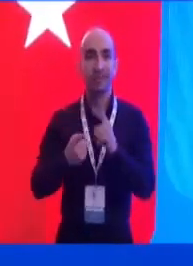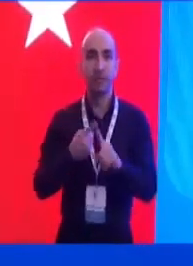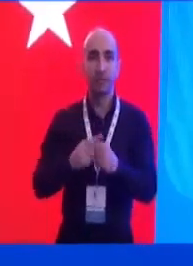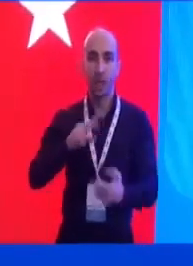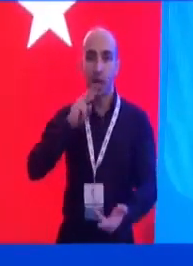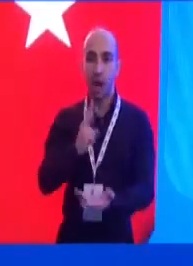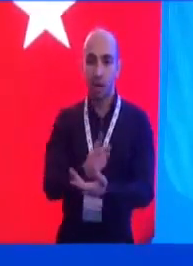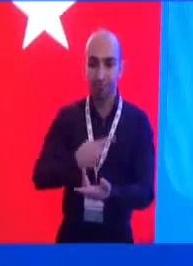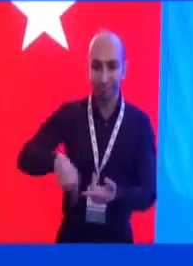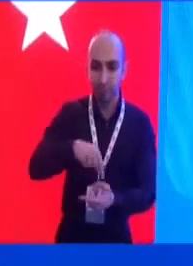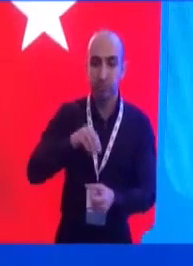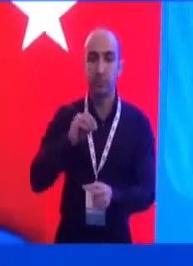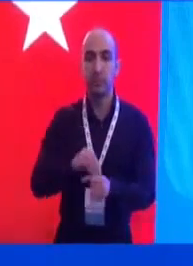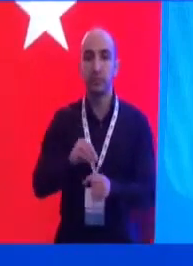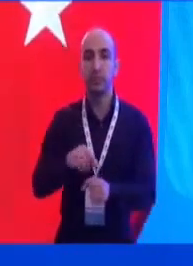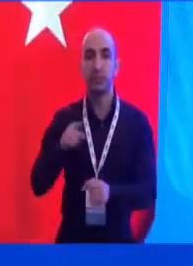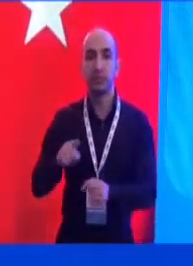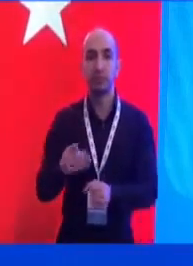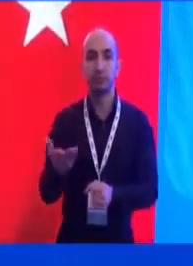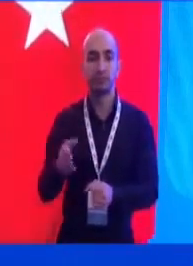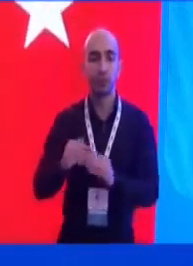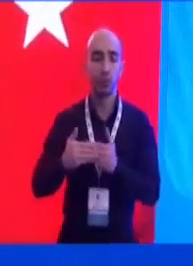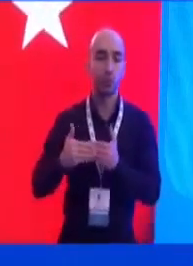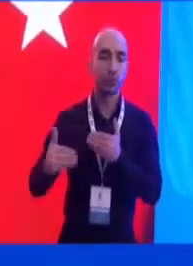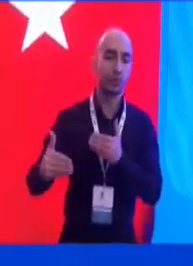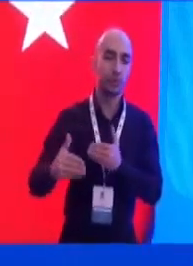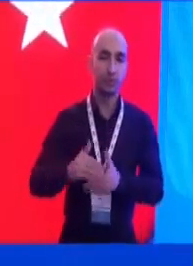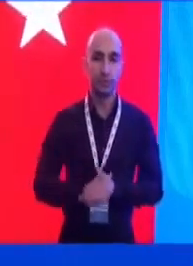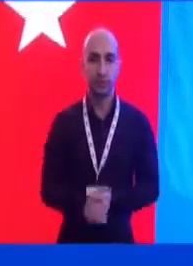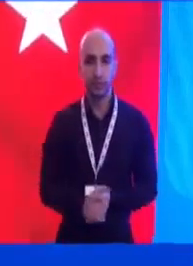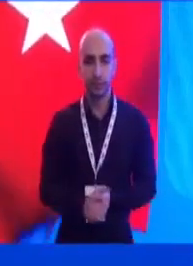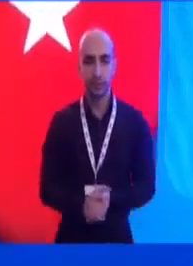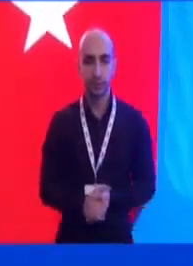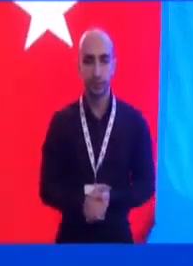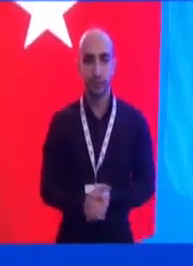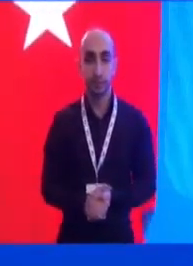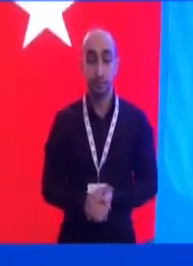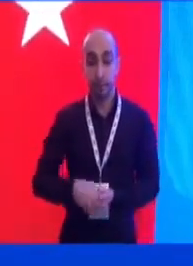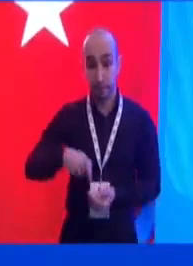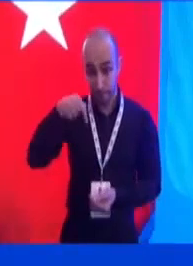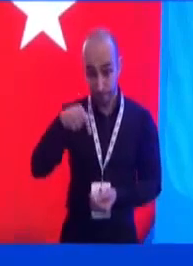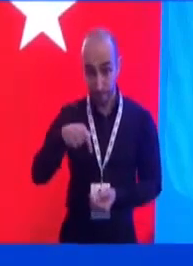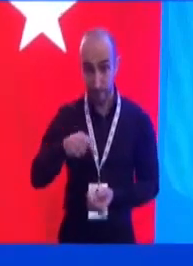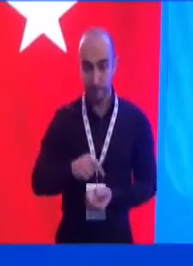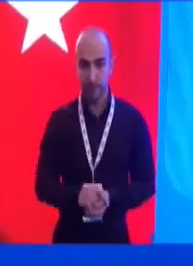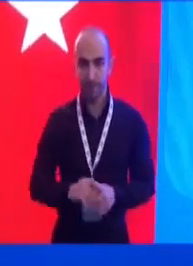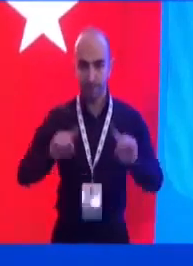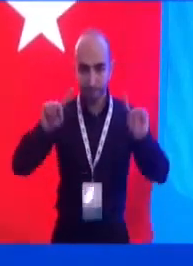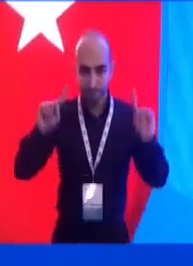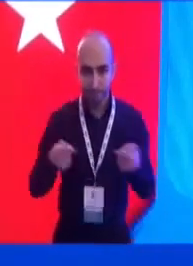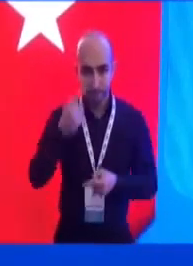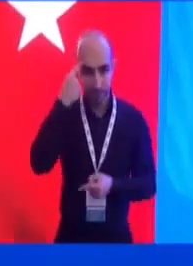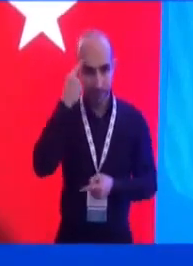karar mekanizmalarından önemli ölçüde uzaklar. İşte tam burada bir parantez açmamız